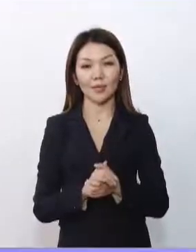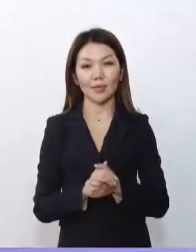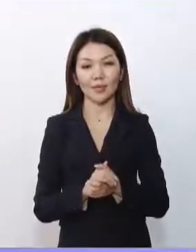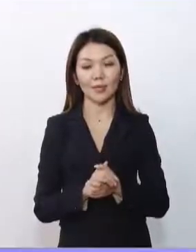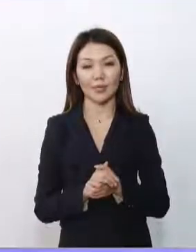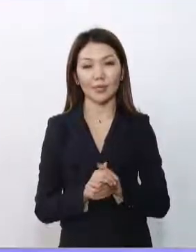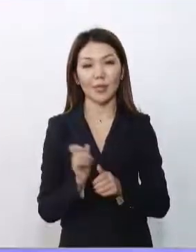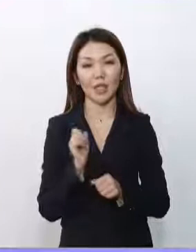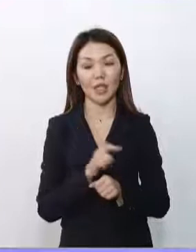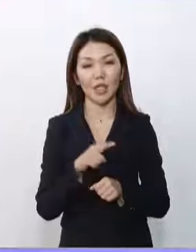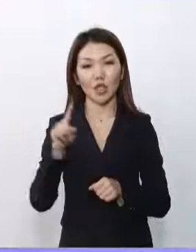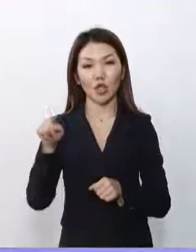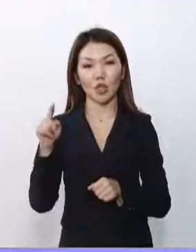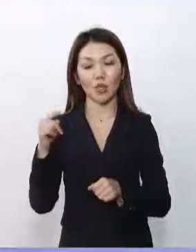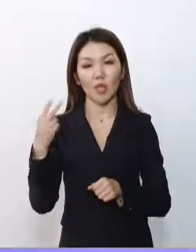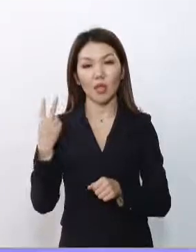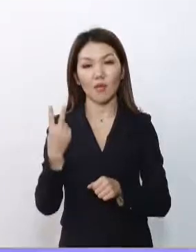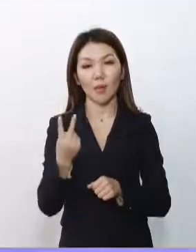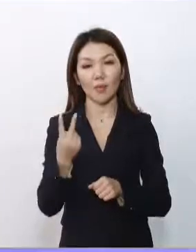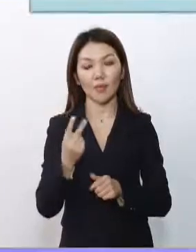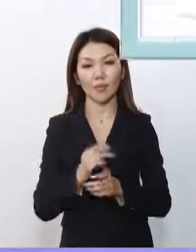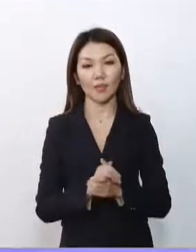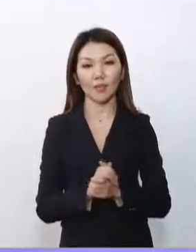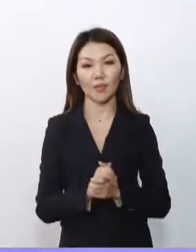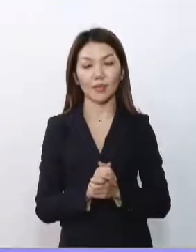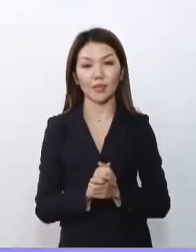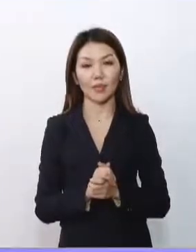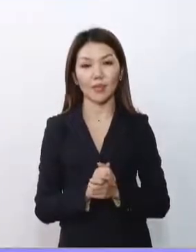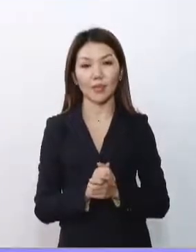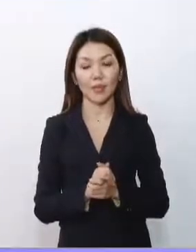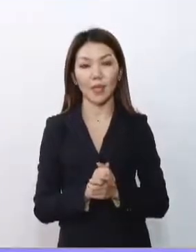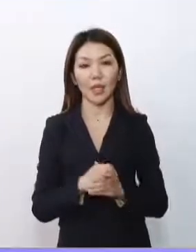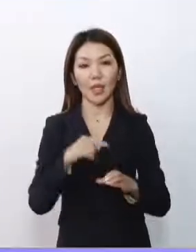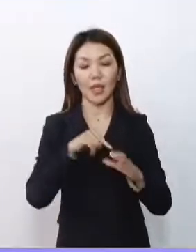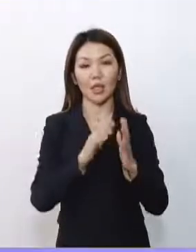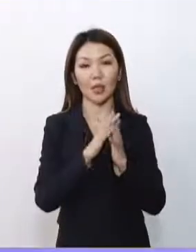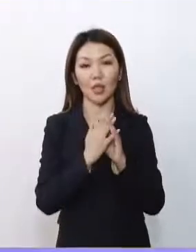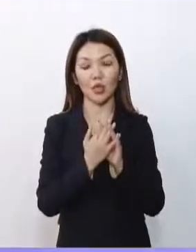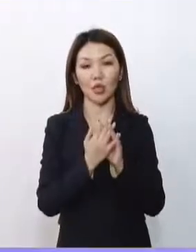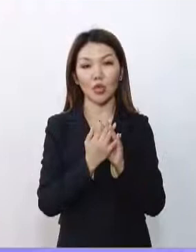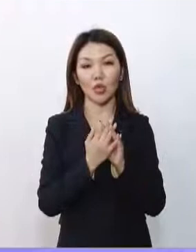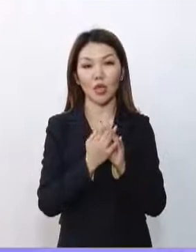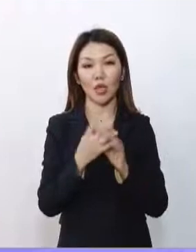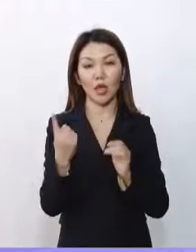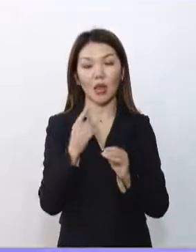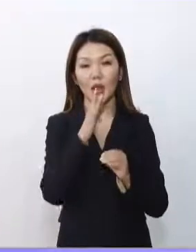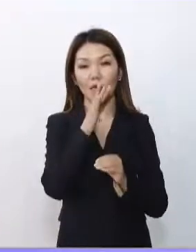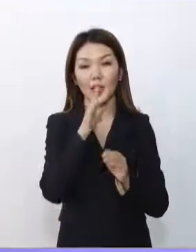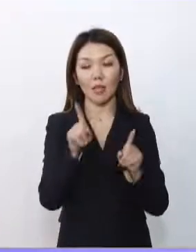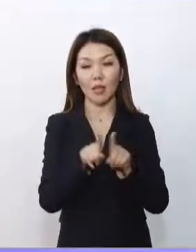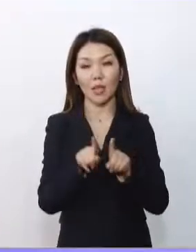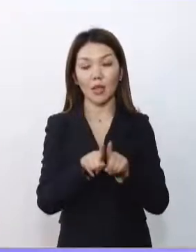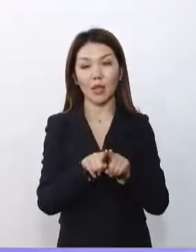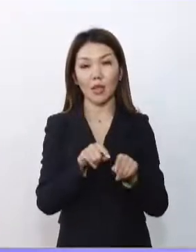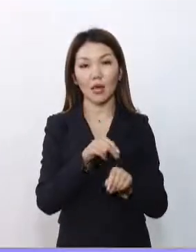задача номер два из поселка вышли одновременно в